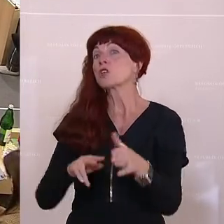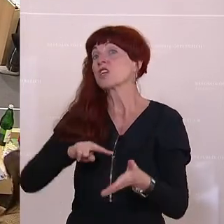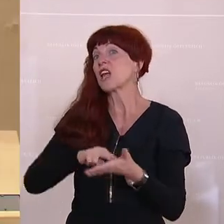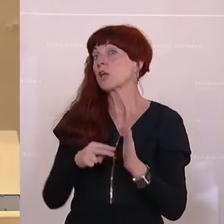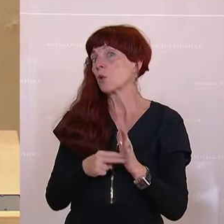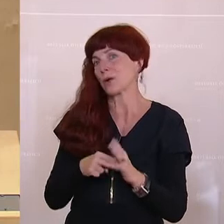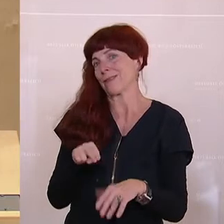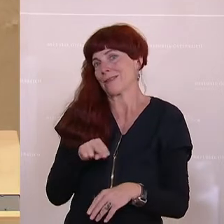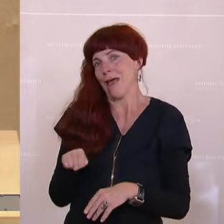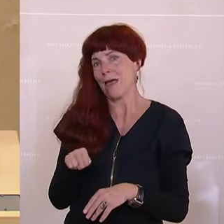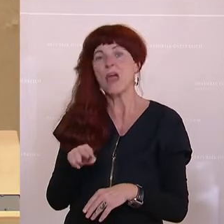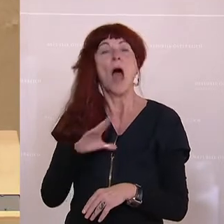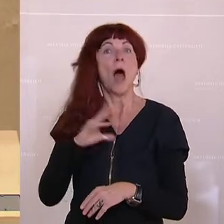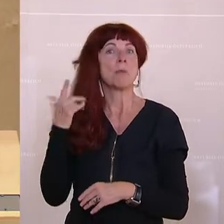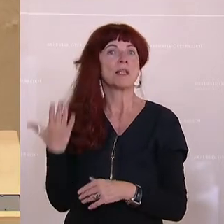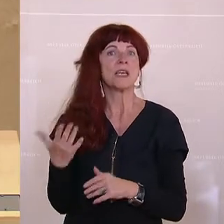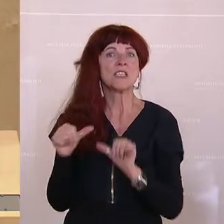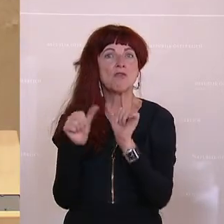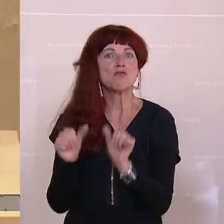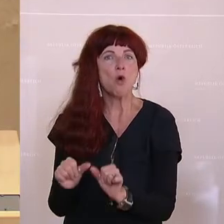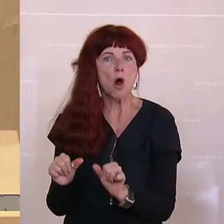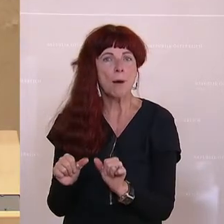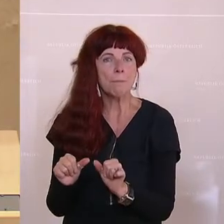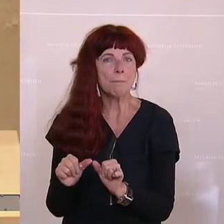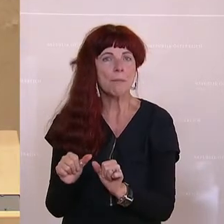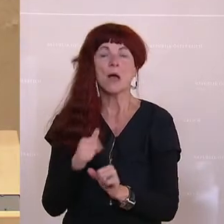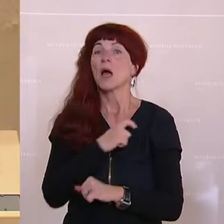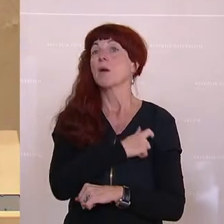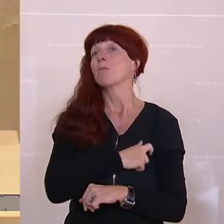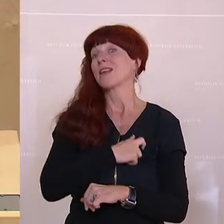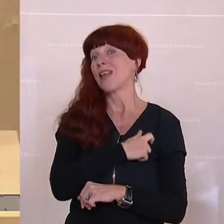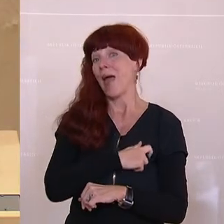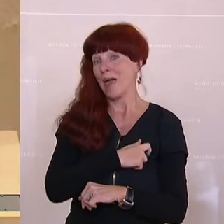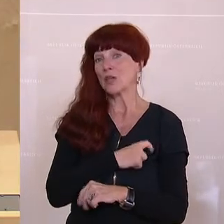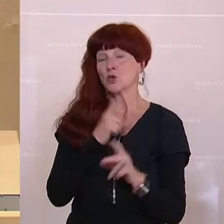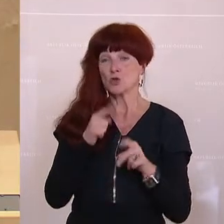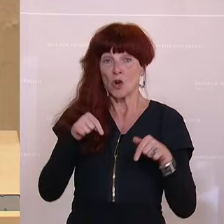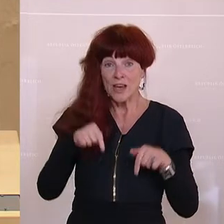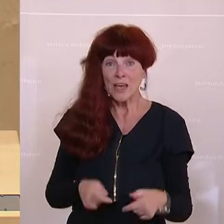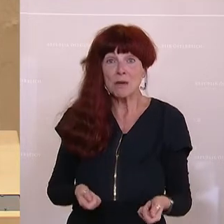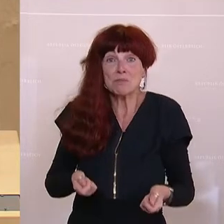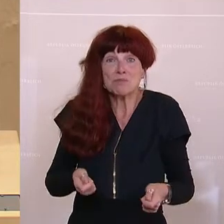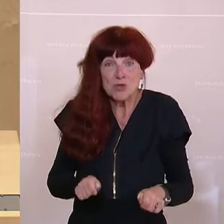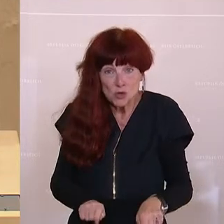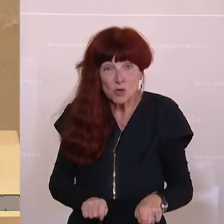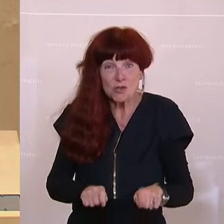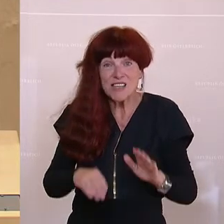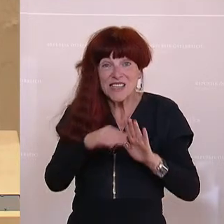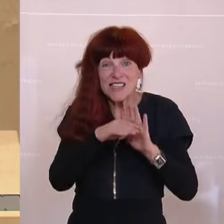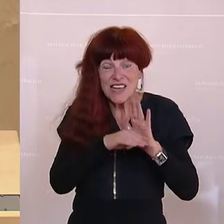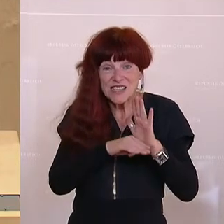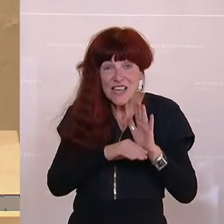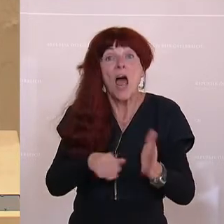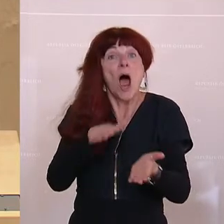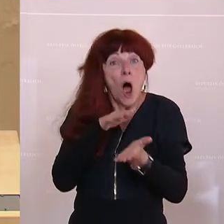Aber so, wie Sie es anlegen, ist es für Parteien, die hier was beschließen sollen, Gesetze beschließen sollen und Ausgaben auch